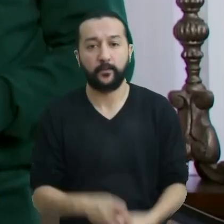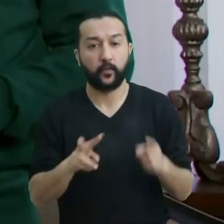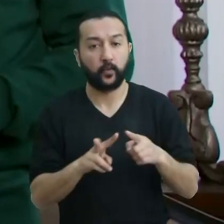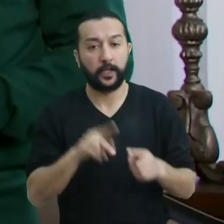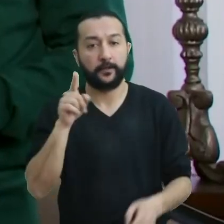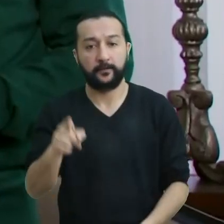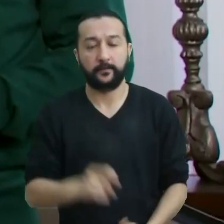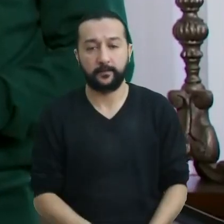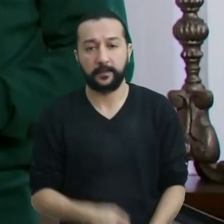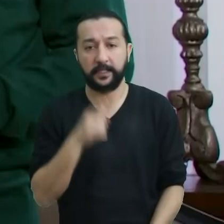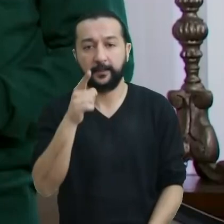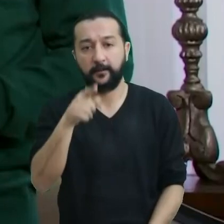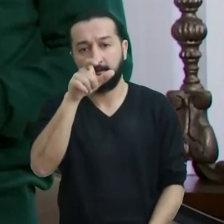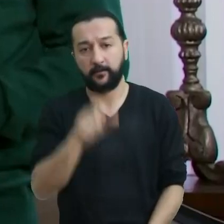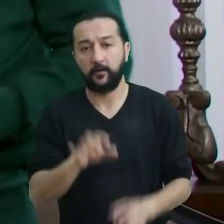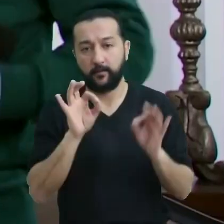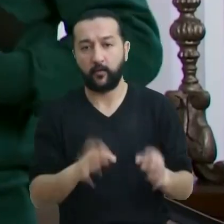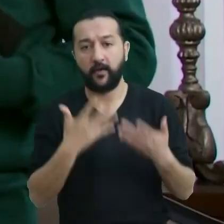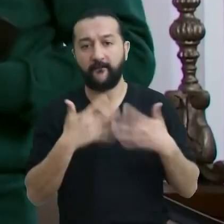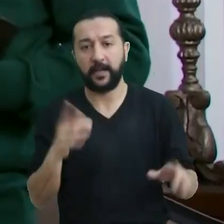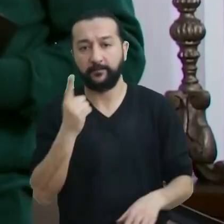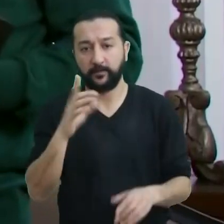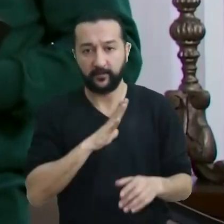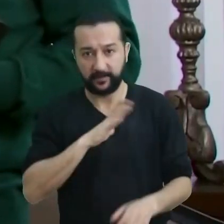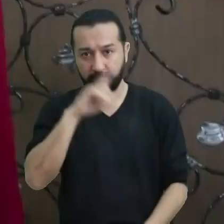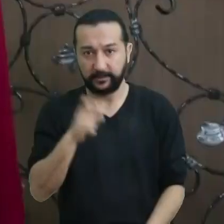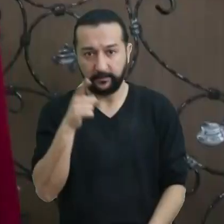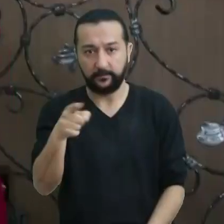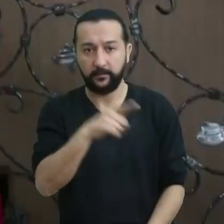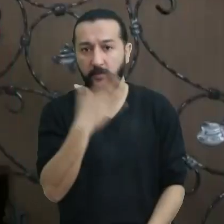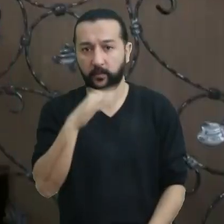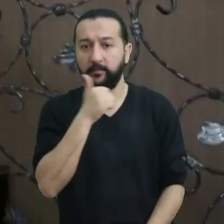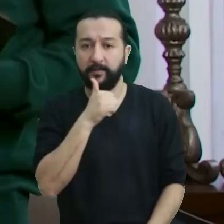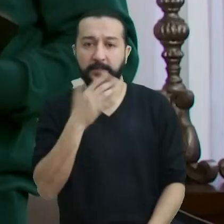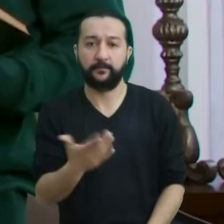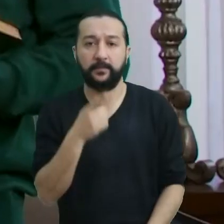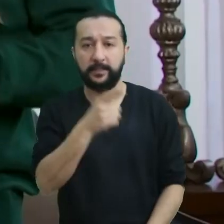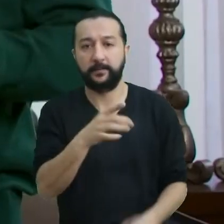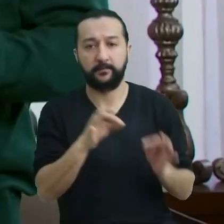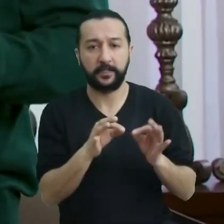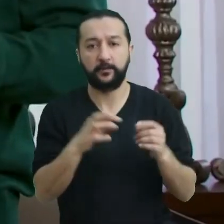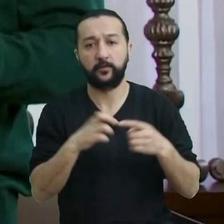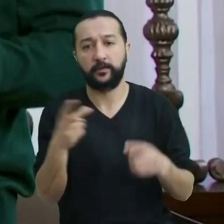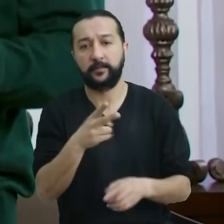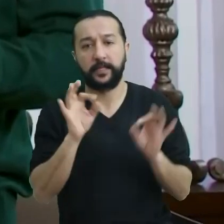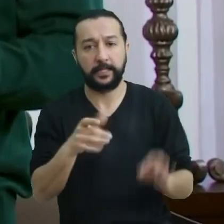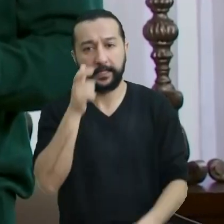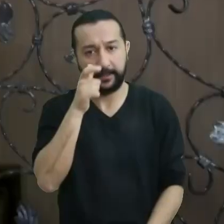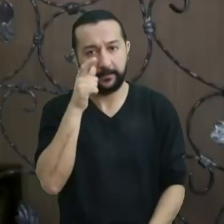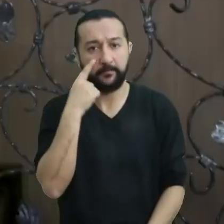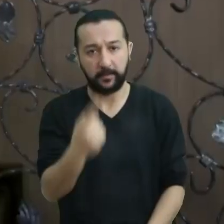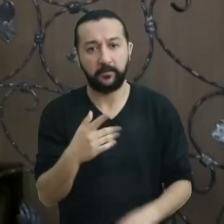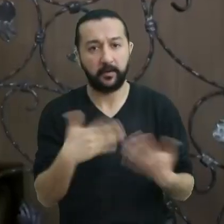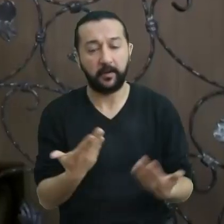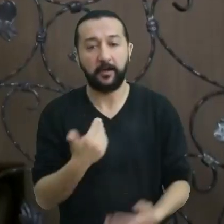Murat, sen böyle felaket arz eden bir durum görüyor musun burada? Yok babacığım, işte Biricik'te rüyam. Böyle dikkatli dikkatli